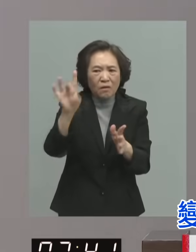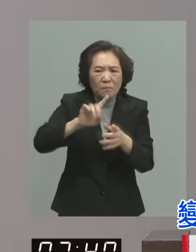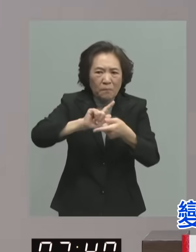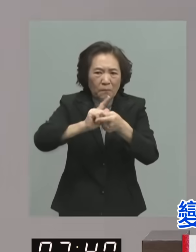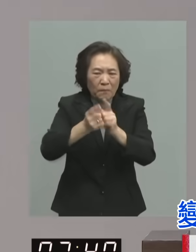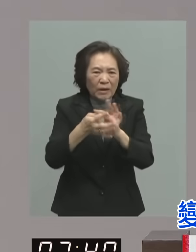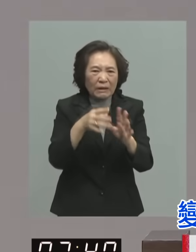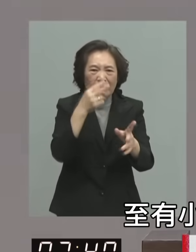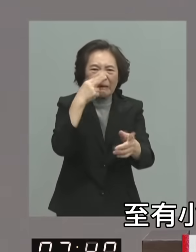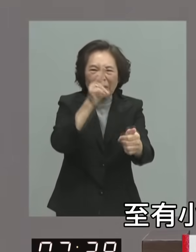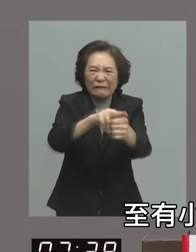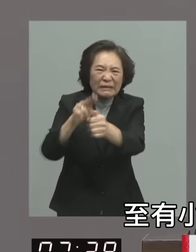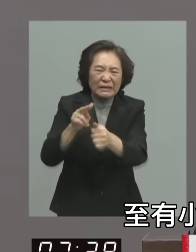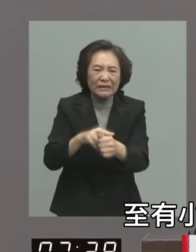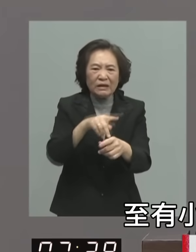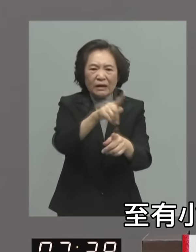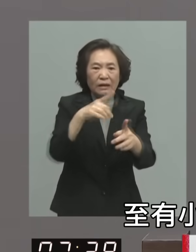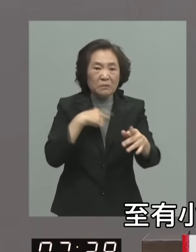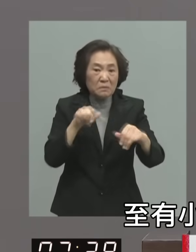手，甚至